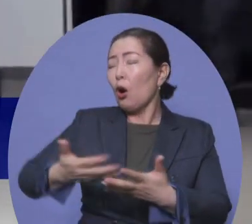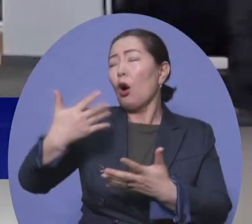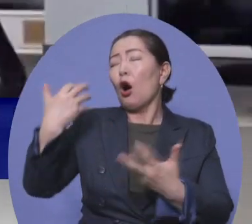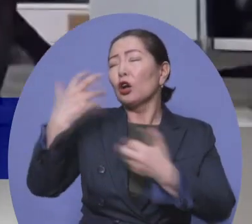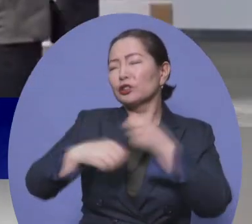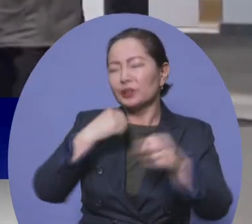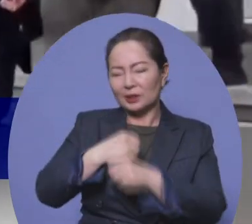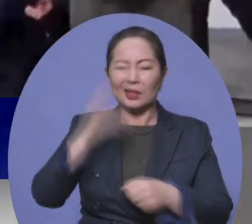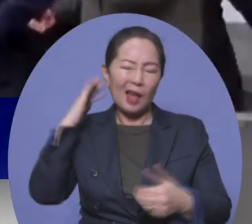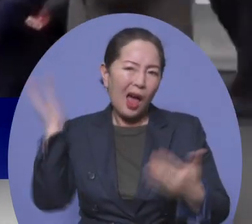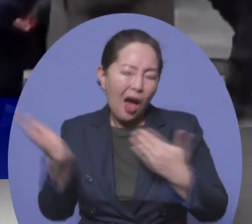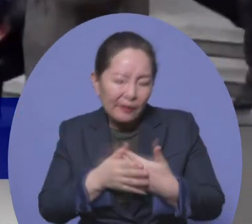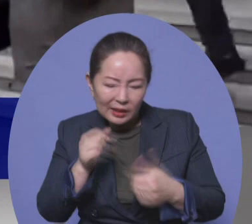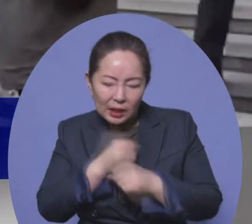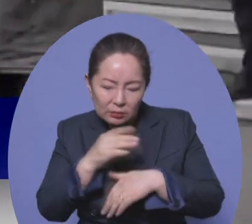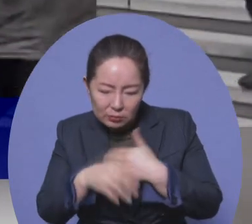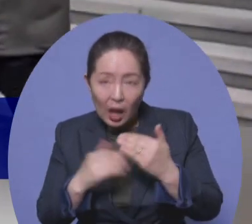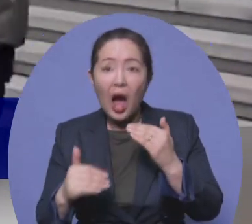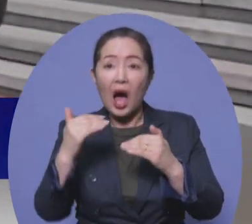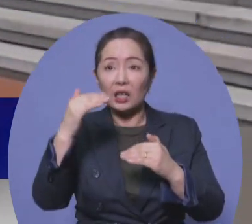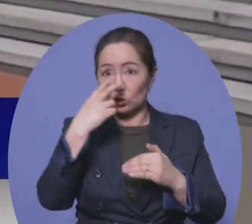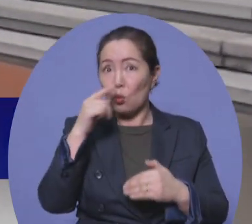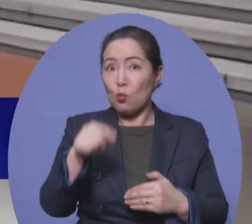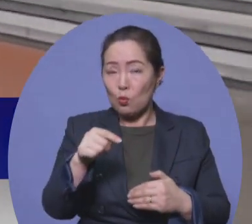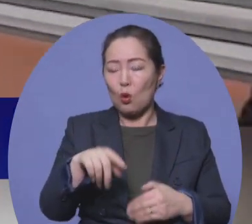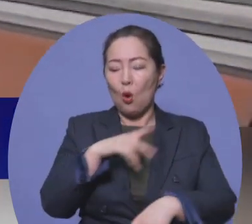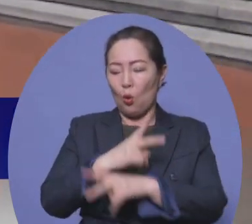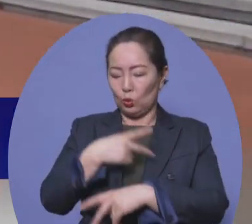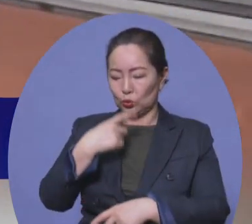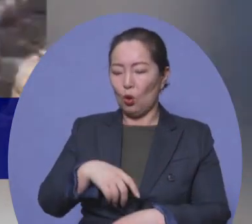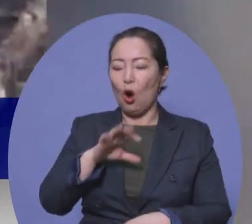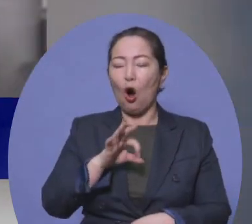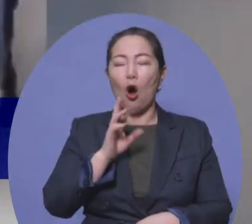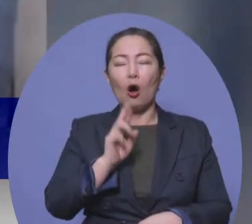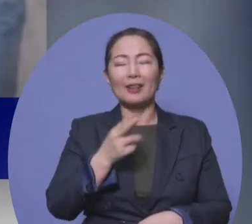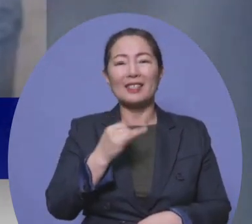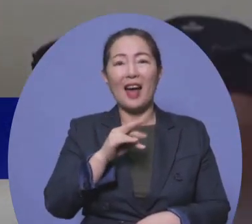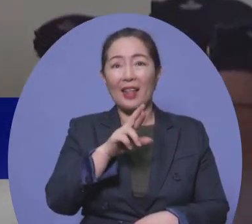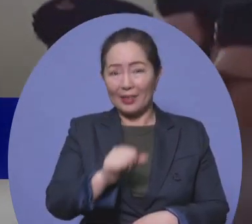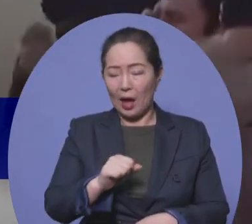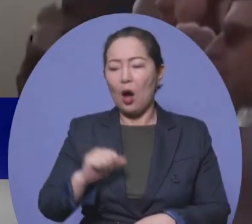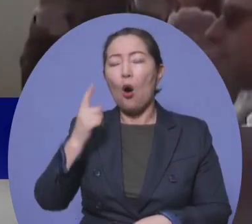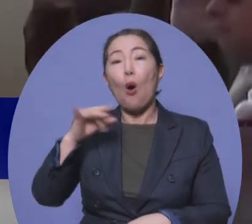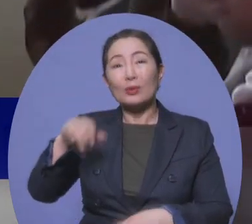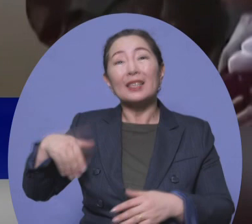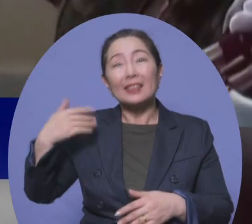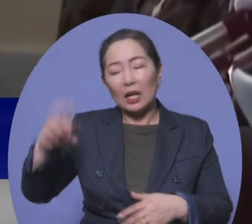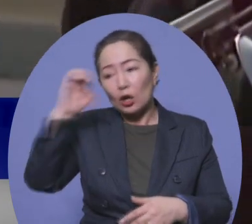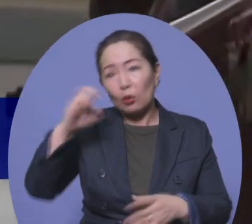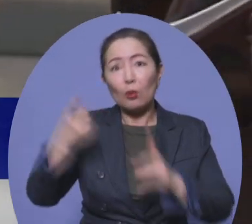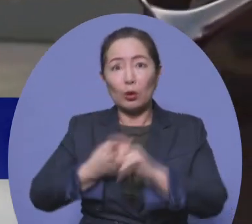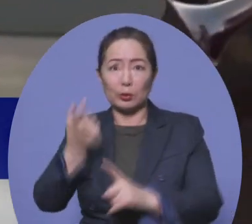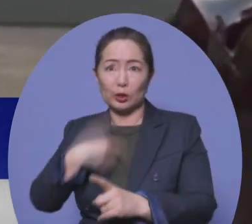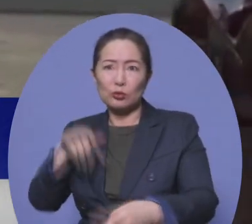хийгдэж байгаа авилгатай тэмцэх хөдөлгөөний ахис төвчлийг харуулад байгаа юм. Хуульч Оксана Нестеренкогийн хэлснээр хувьсгалын дараа улс орноо Европын